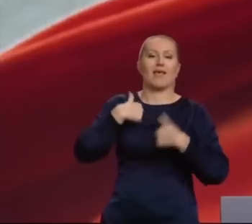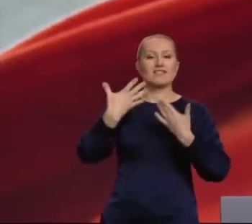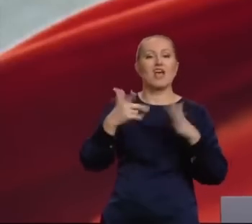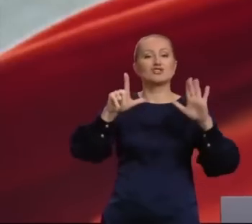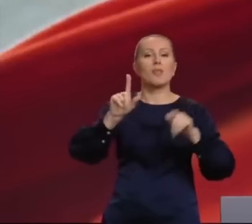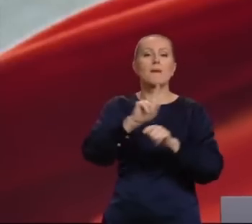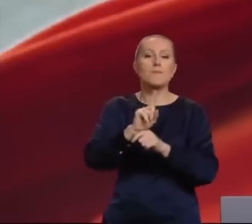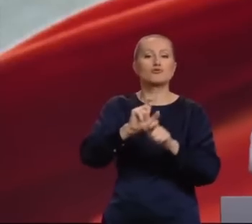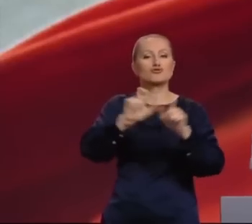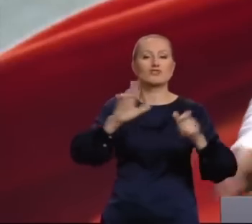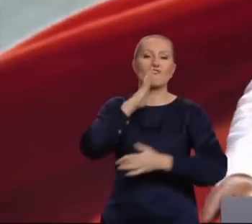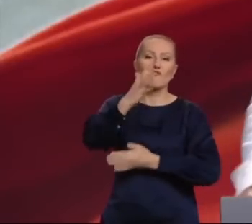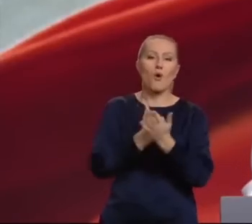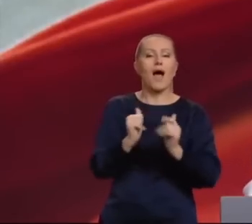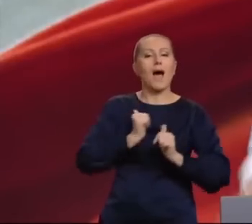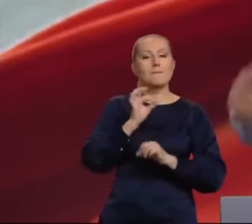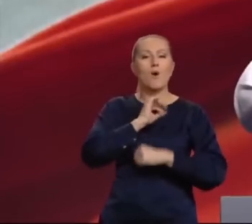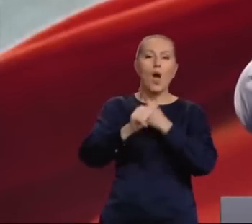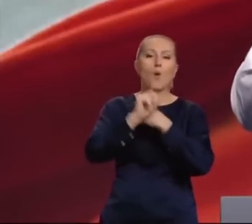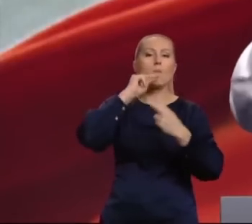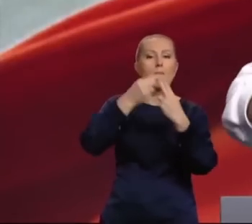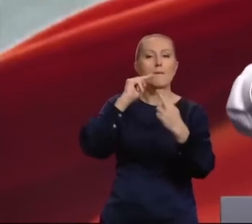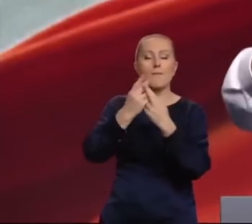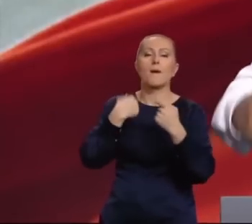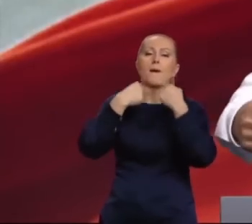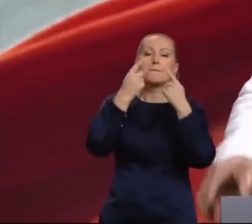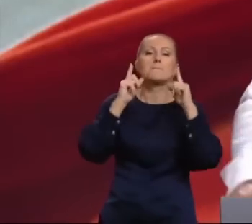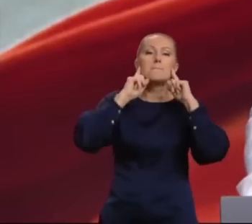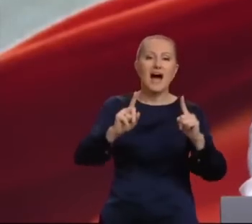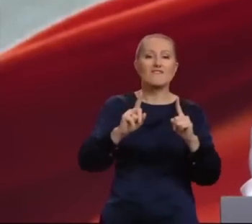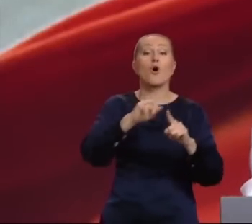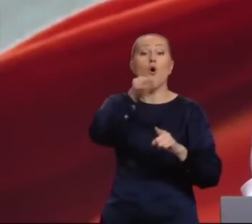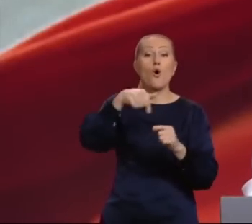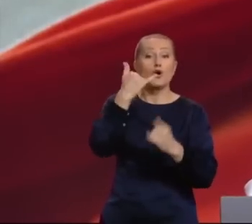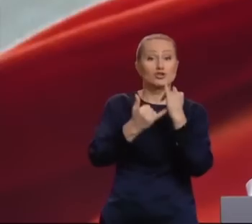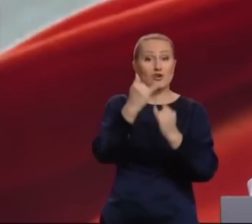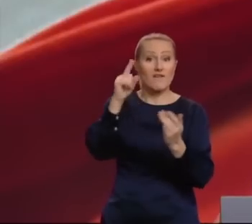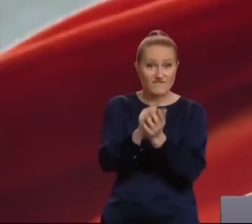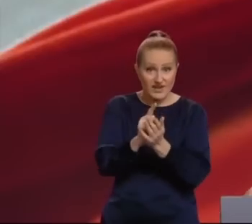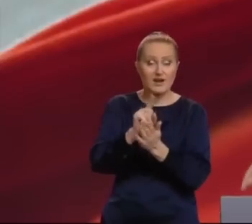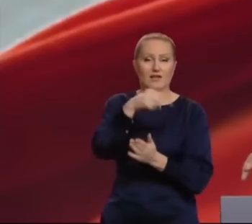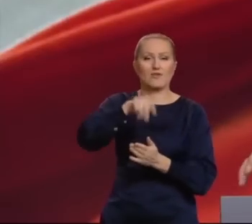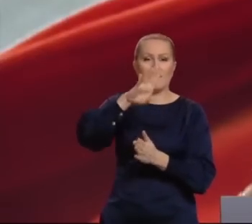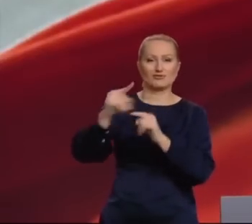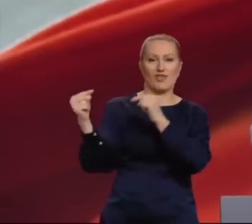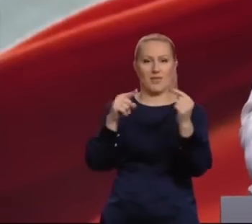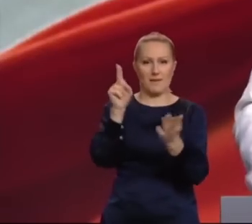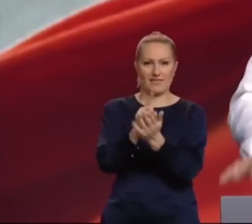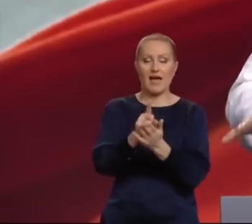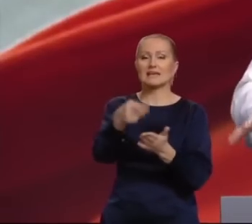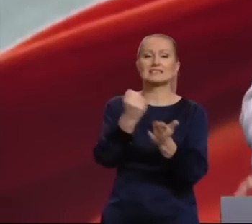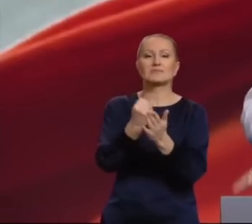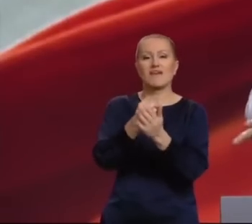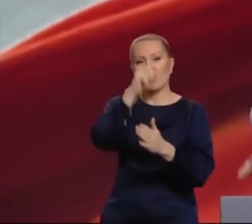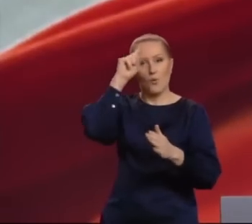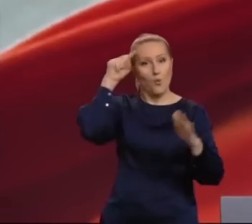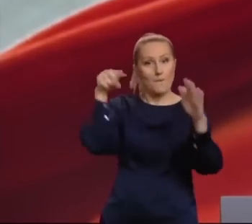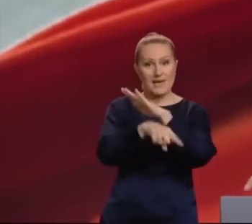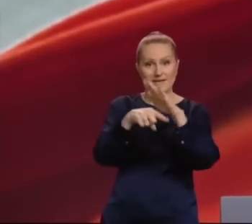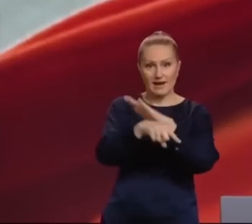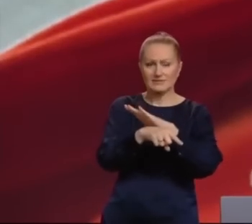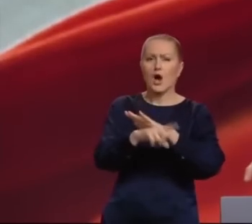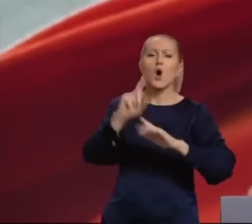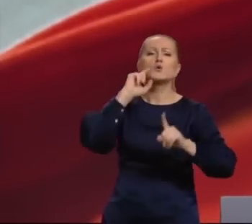argumentami, żebyśmy usłyszeli parę słów prawdy. I to będzie wtedy nasza wspólnie wygrana debata. Co do migracji. Słowo